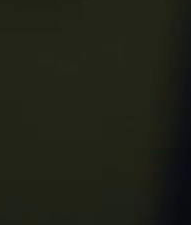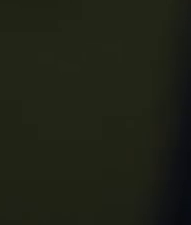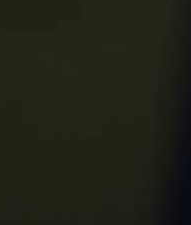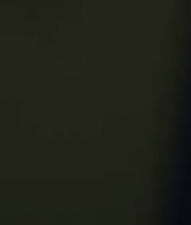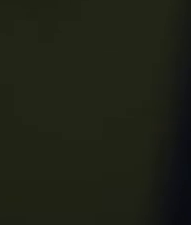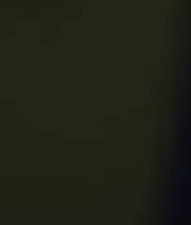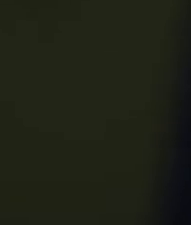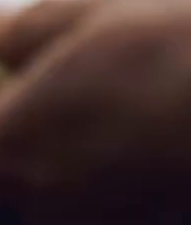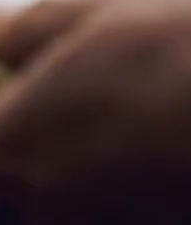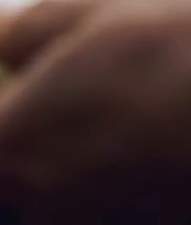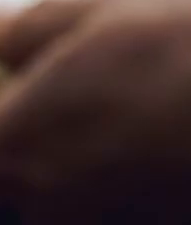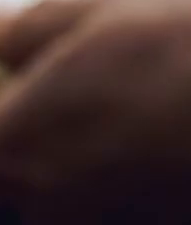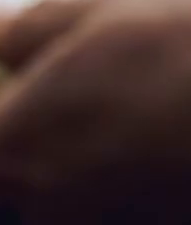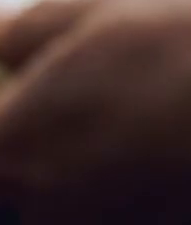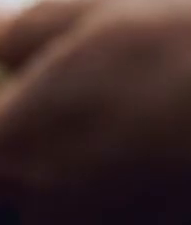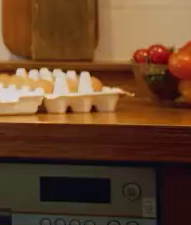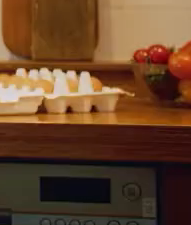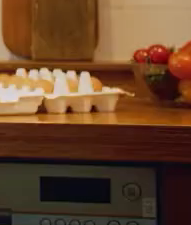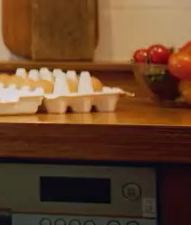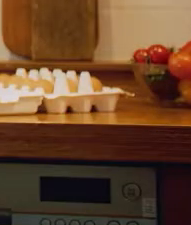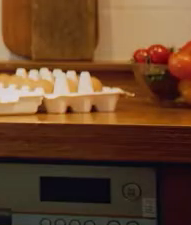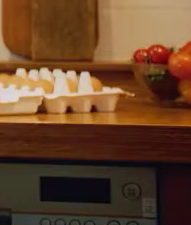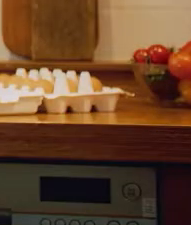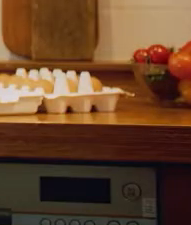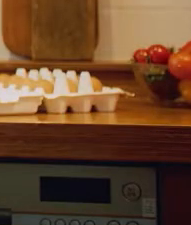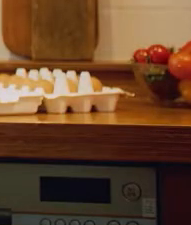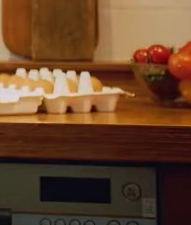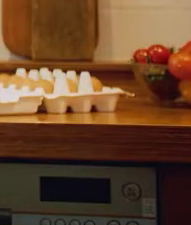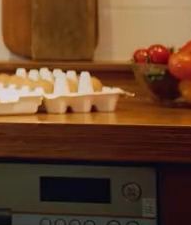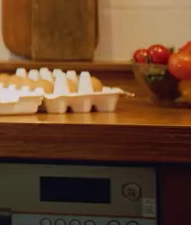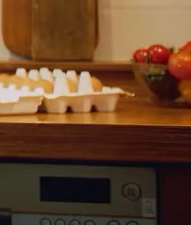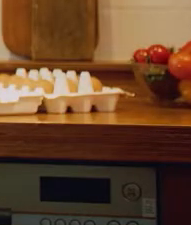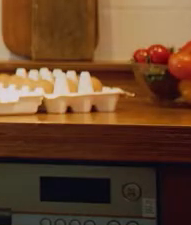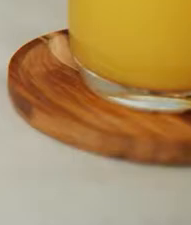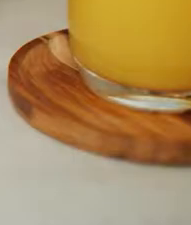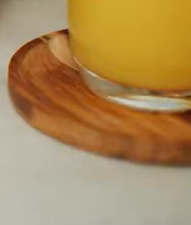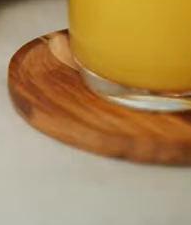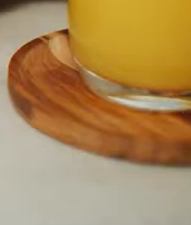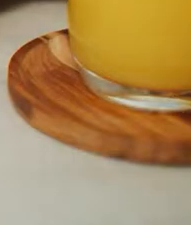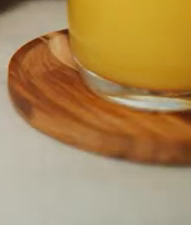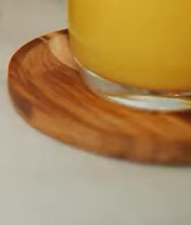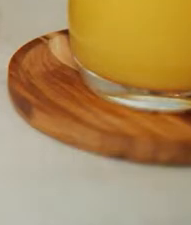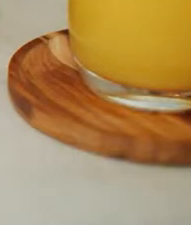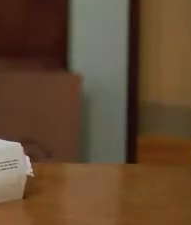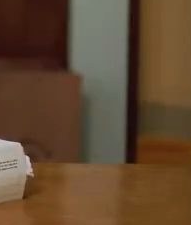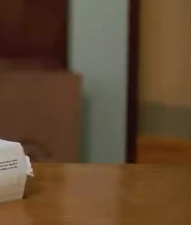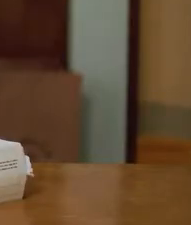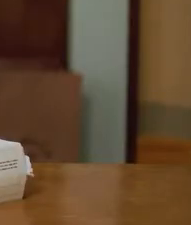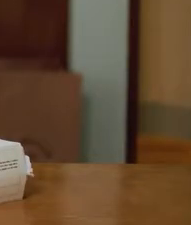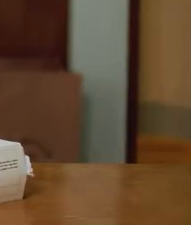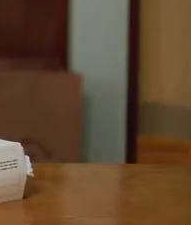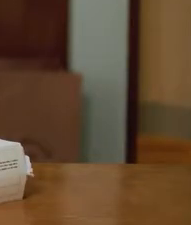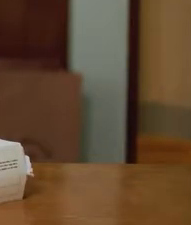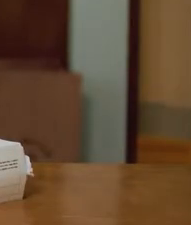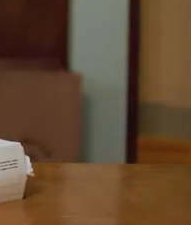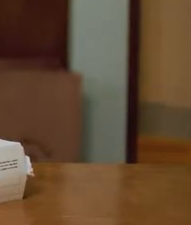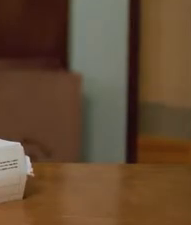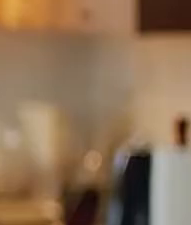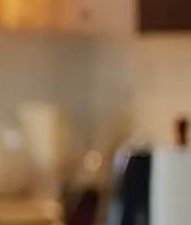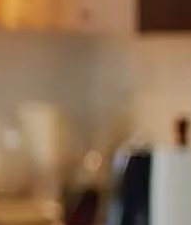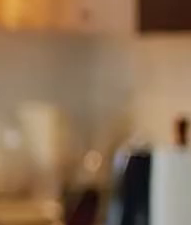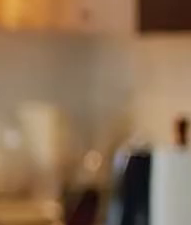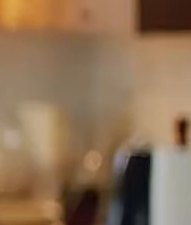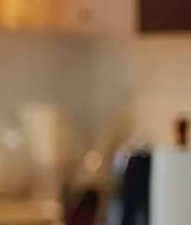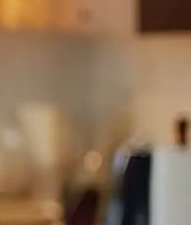앞으로는 소비기한. 소비기한 표시제도, 식품 소비의 새로운 기준입니다. 과학적인 검증을 거쳤으니까 더